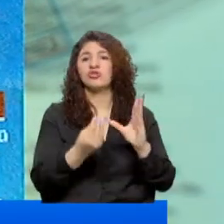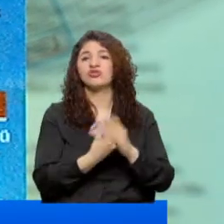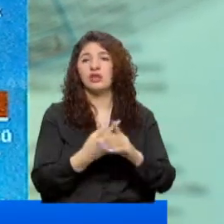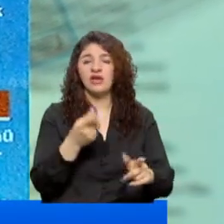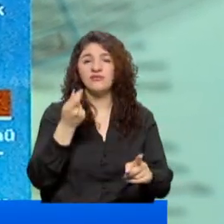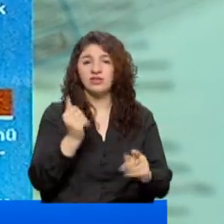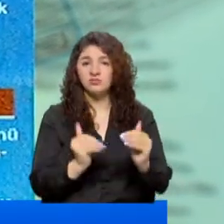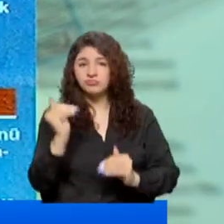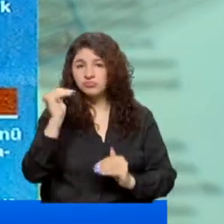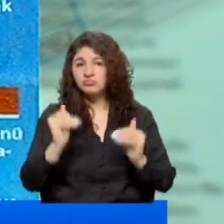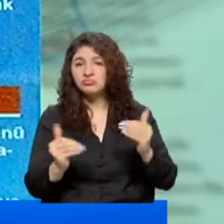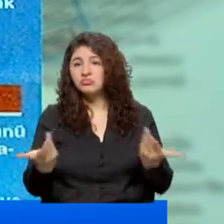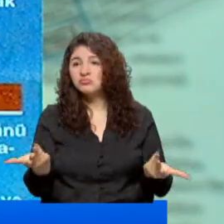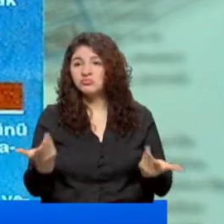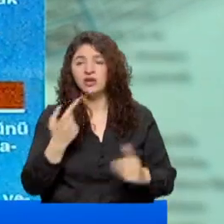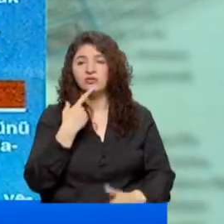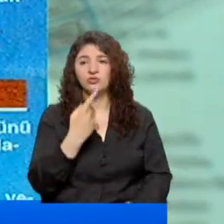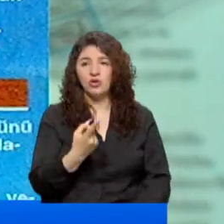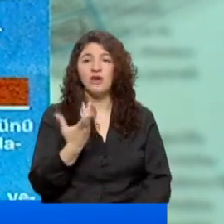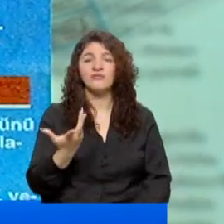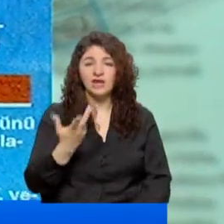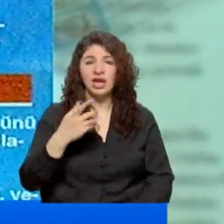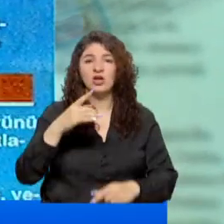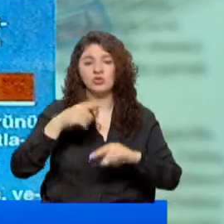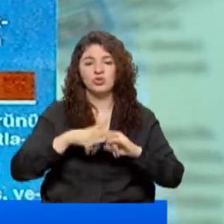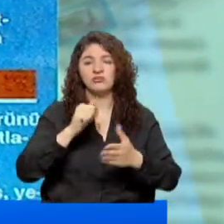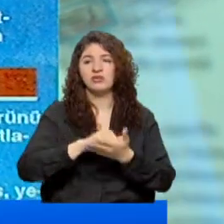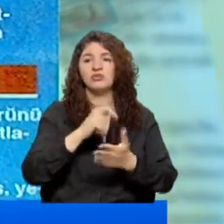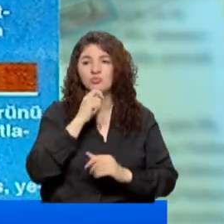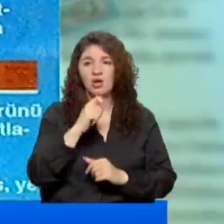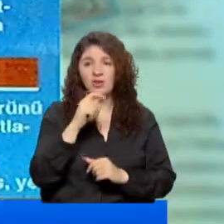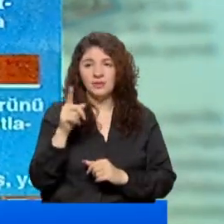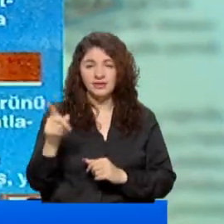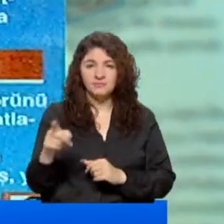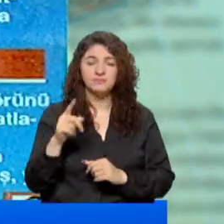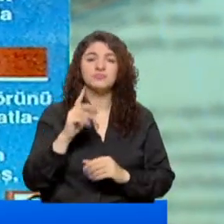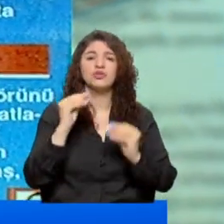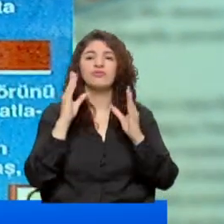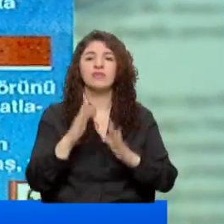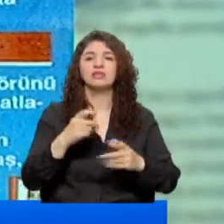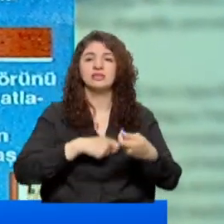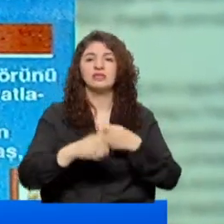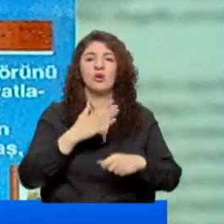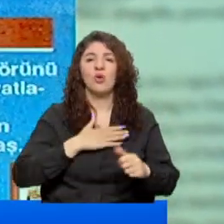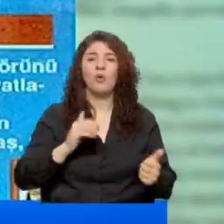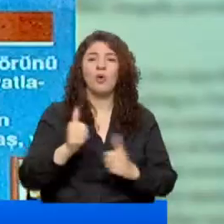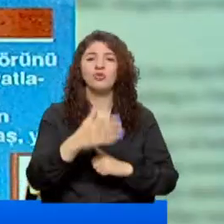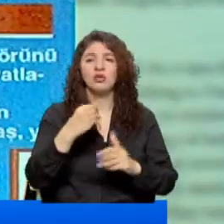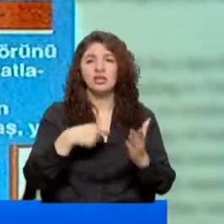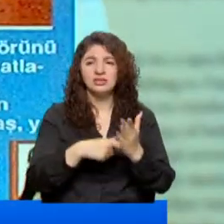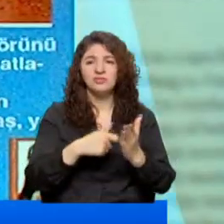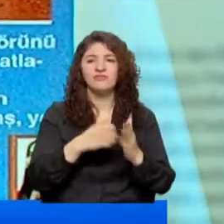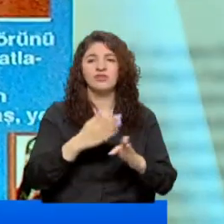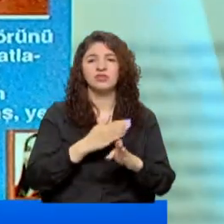yansır fiyatlar çıkarmı düşermi diyor ve Hürriyet Gazetesi Muhabiri Gülistan Alagöz pek çok sektörün önde gelen ismi